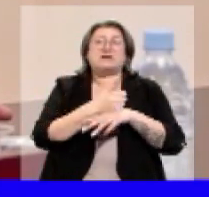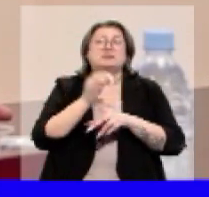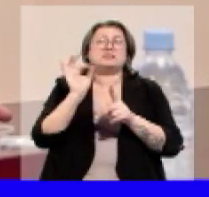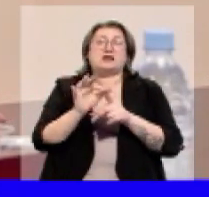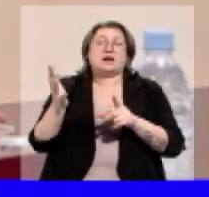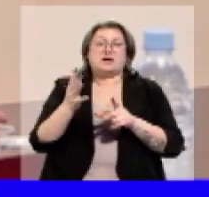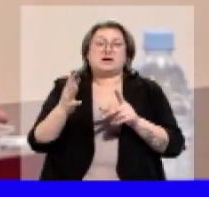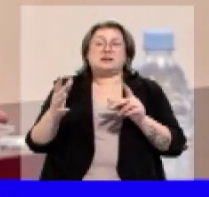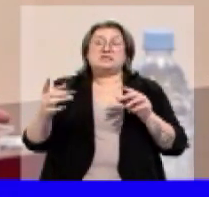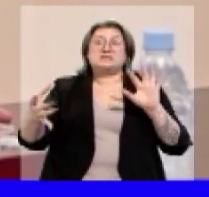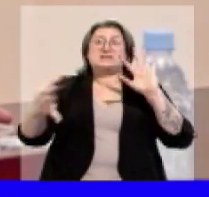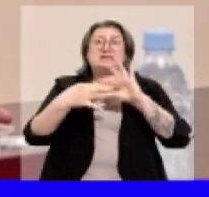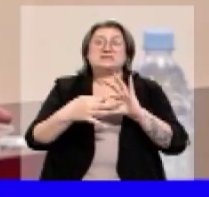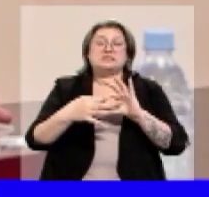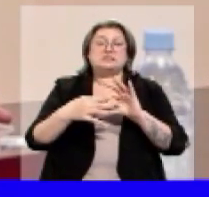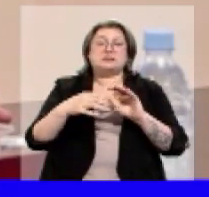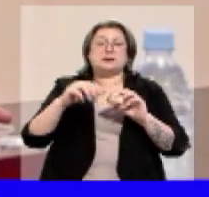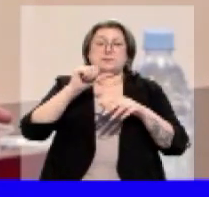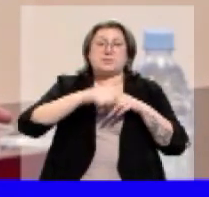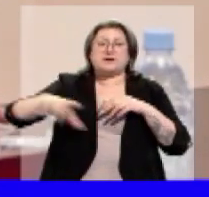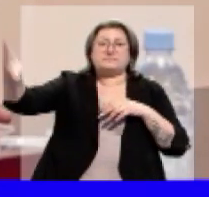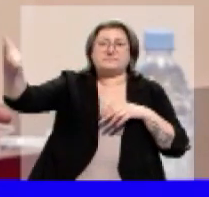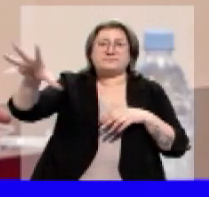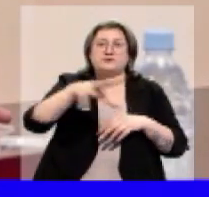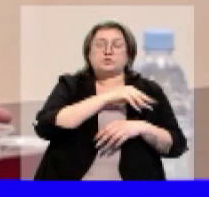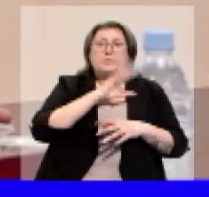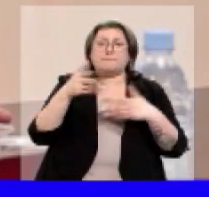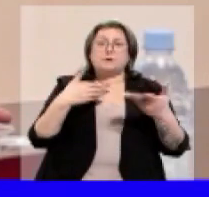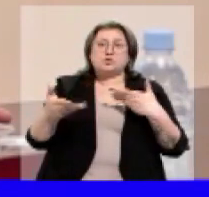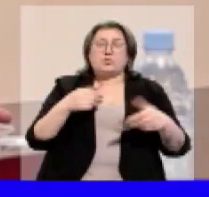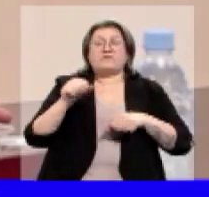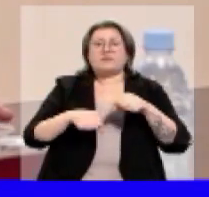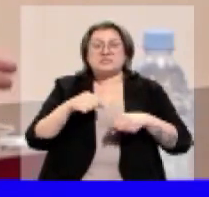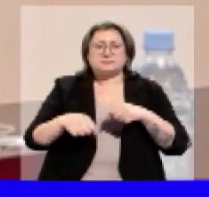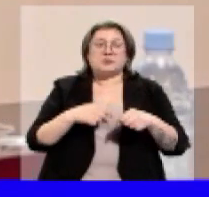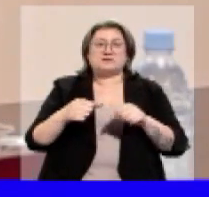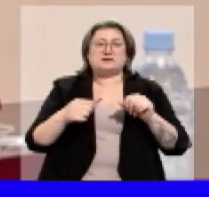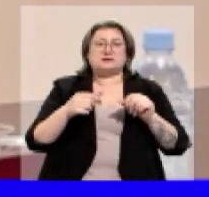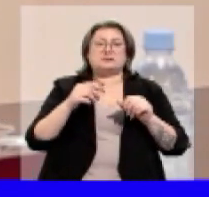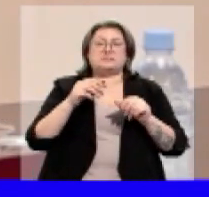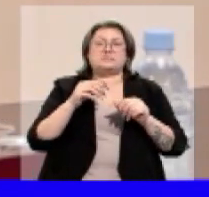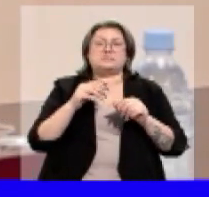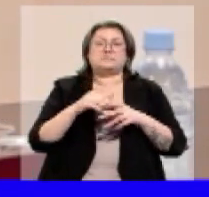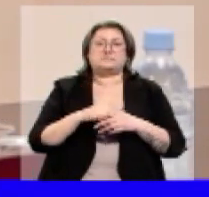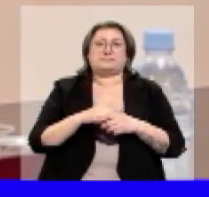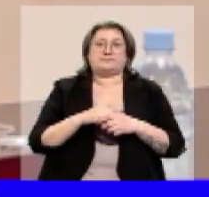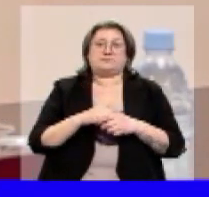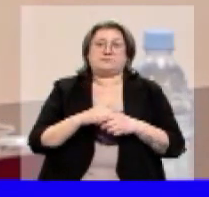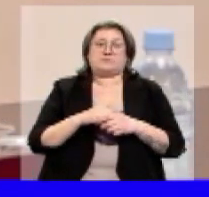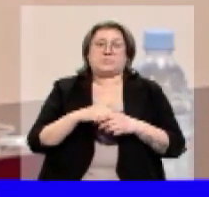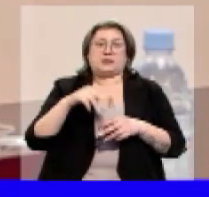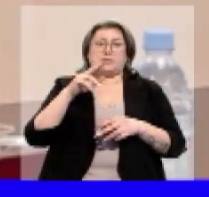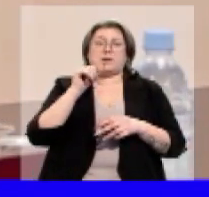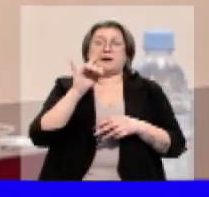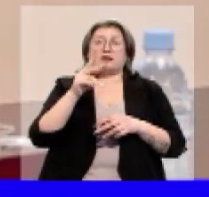какая? Соединить береговую зону, всю сделать ее пешеходной, велосипедной, соединить ее с